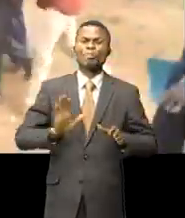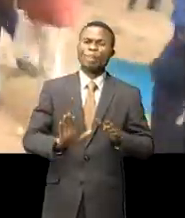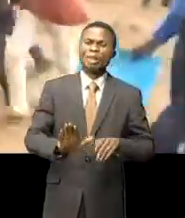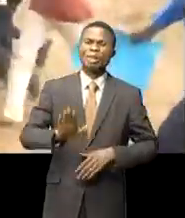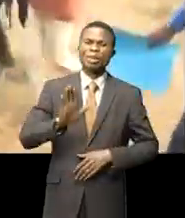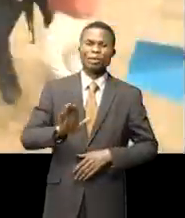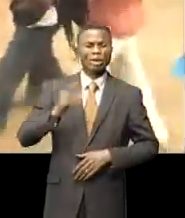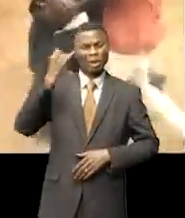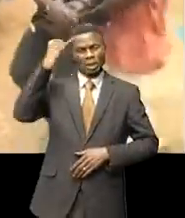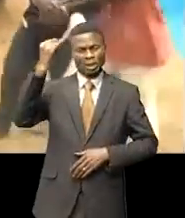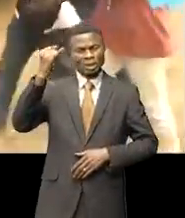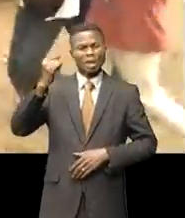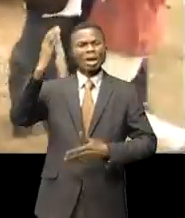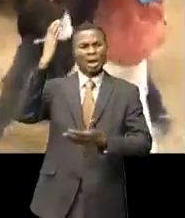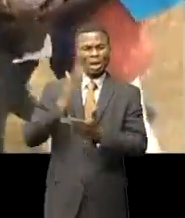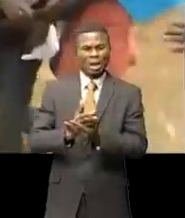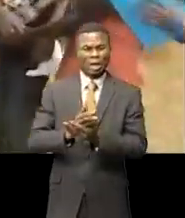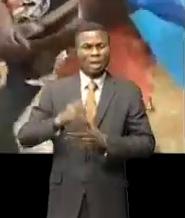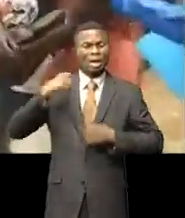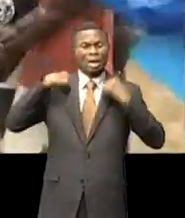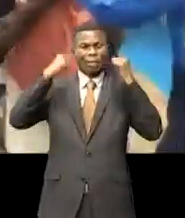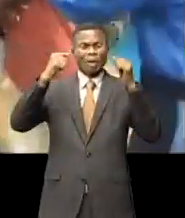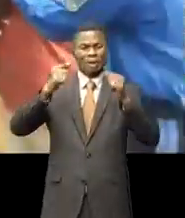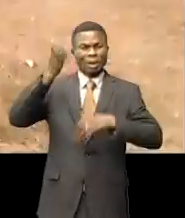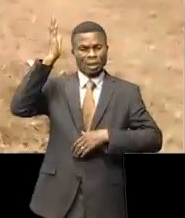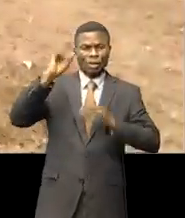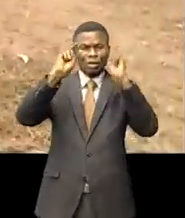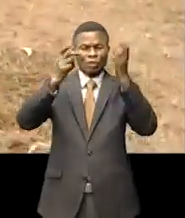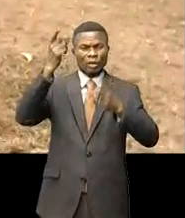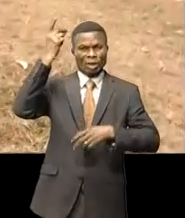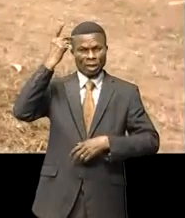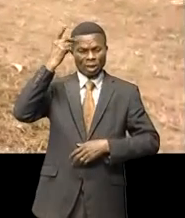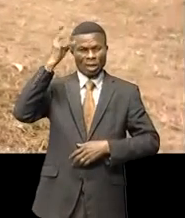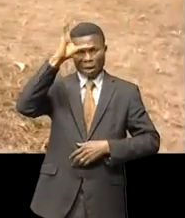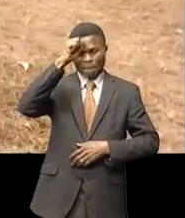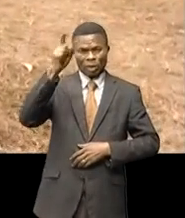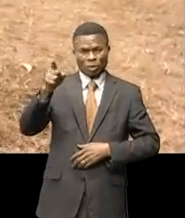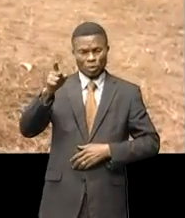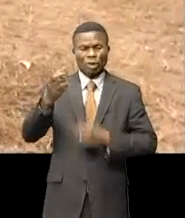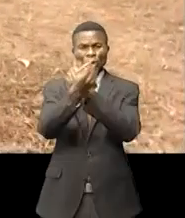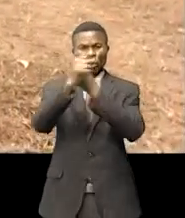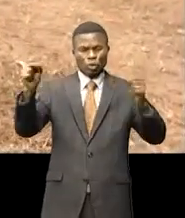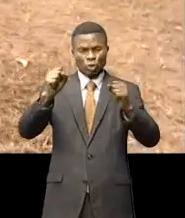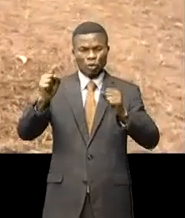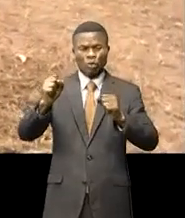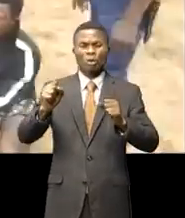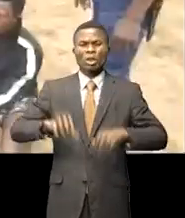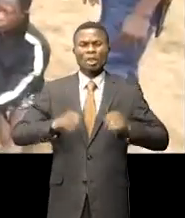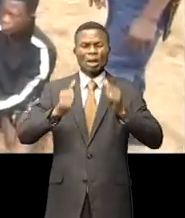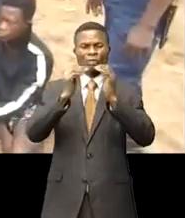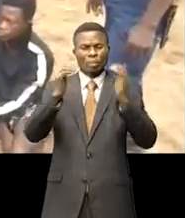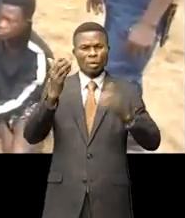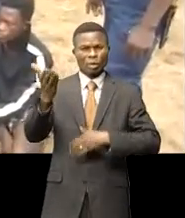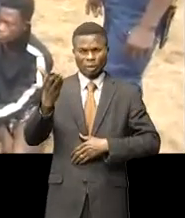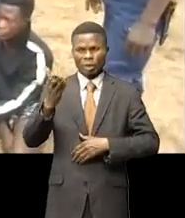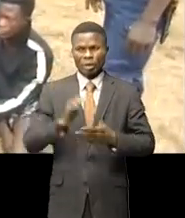Dans les soucis d'éradiquer la criminalité urbaine à Bandunduville, chef de la province du Kwilu, afin de sauvegarder son statut de ville pacifique,